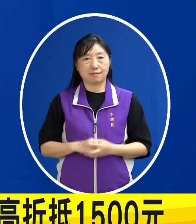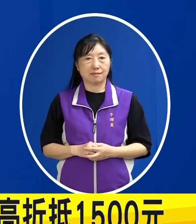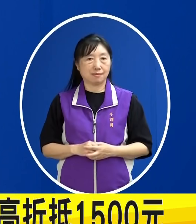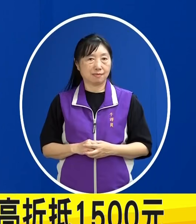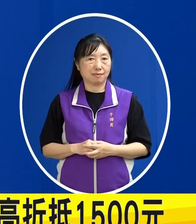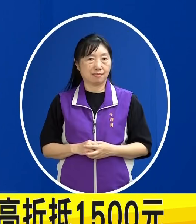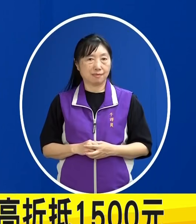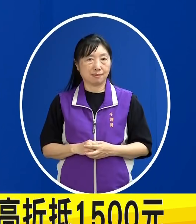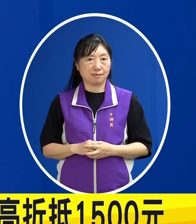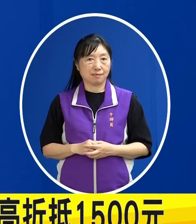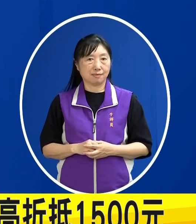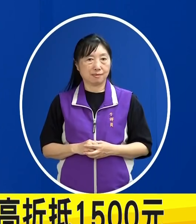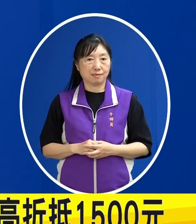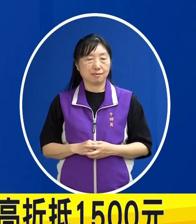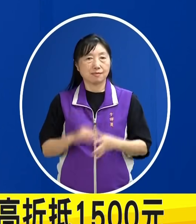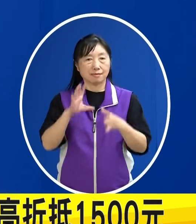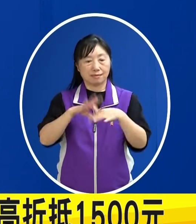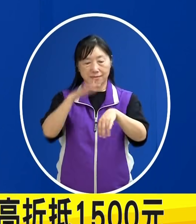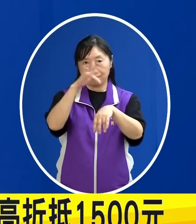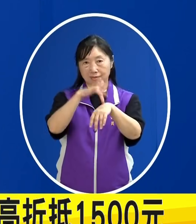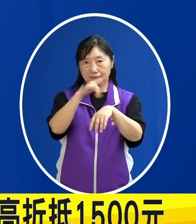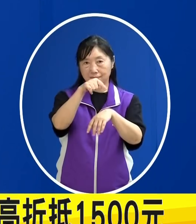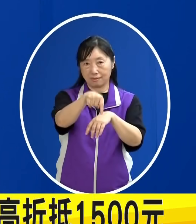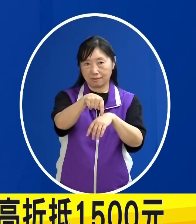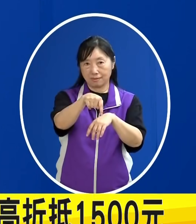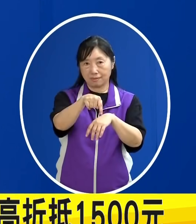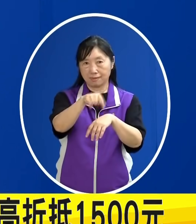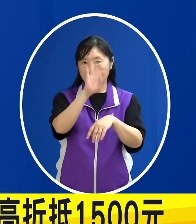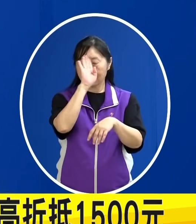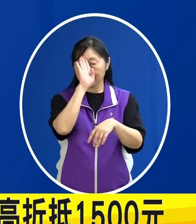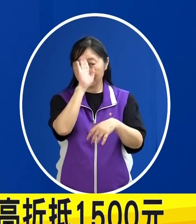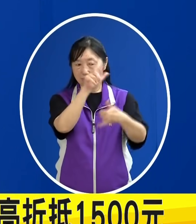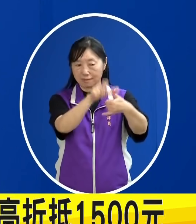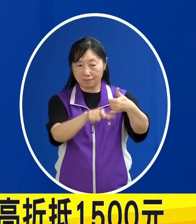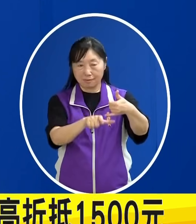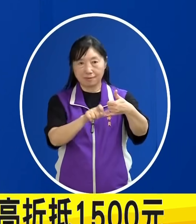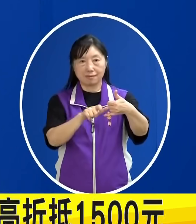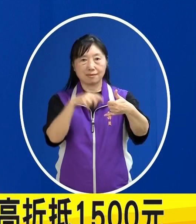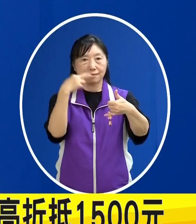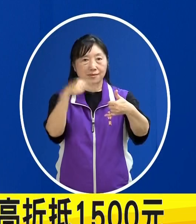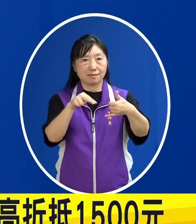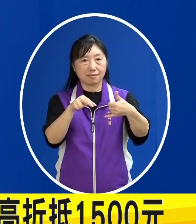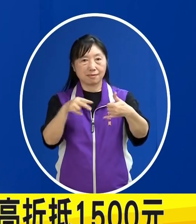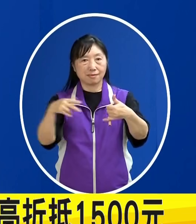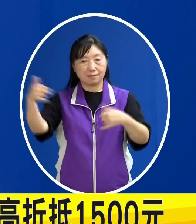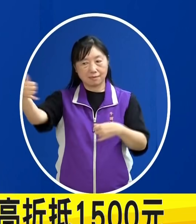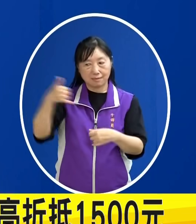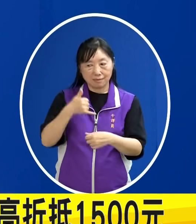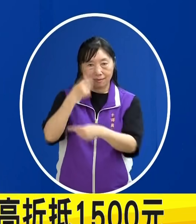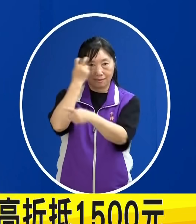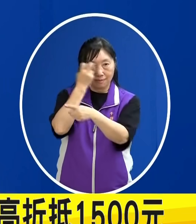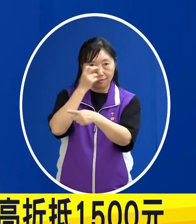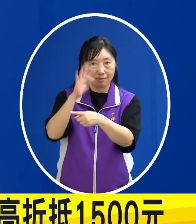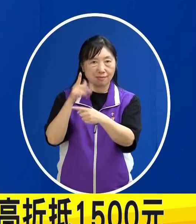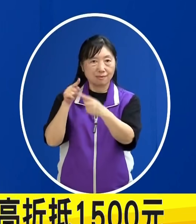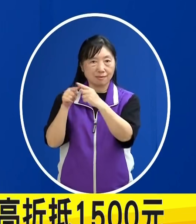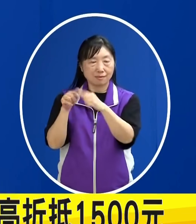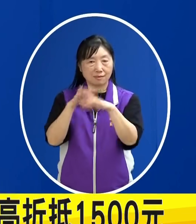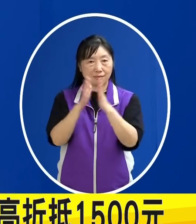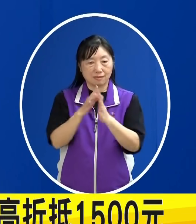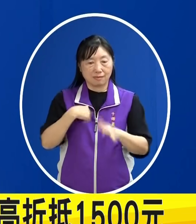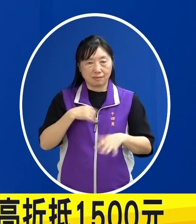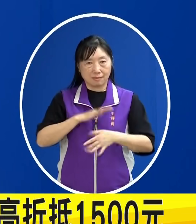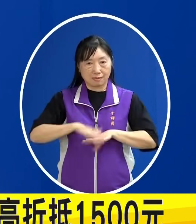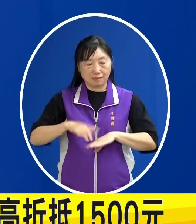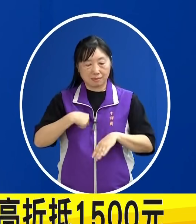时候因为接触到这一些病患或者是接受检验的人多少会有一种心理